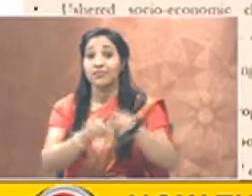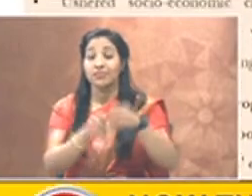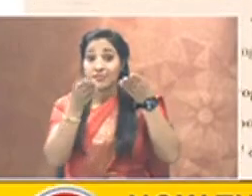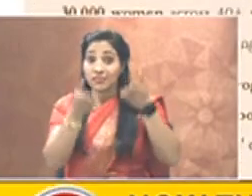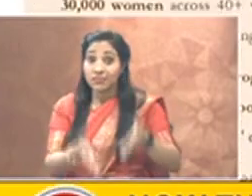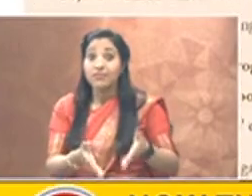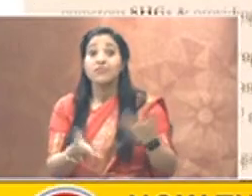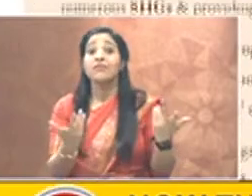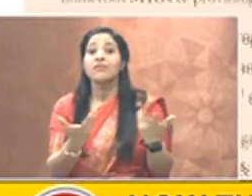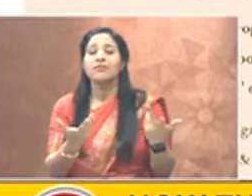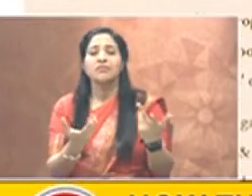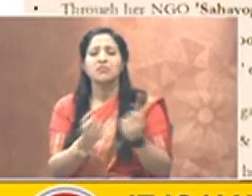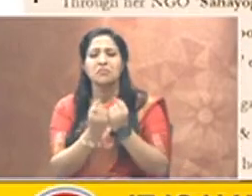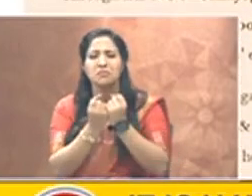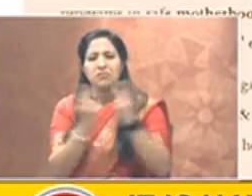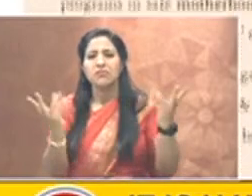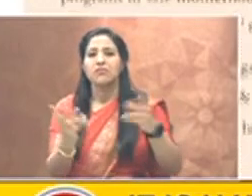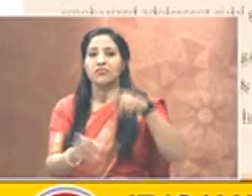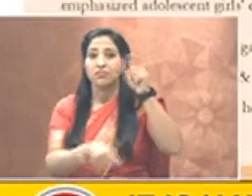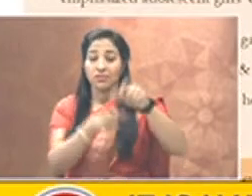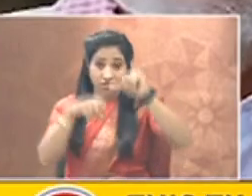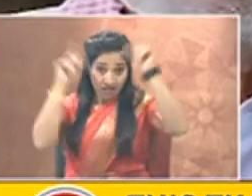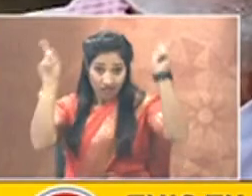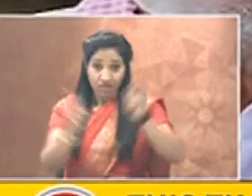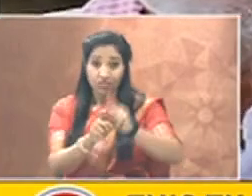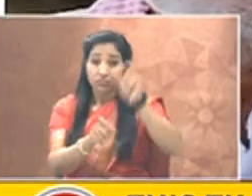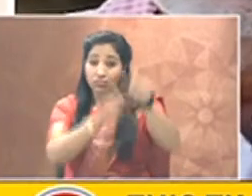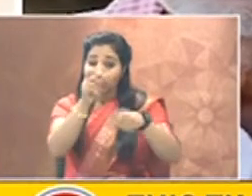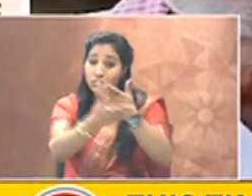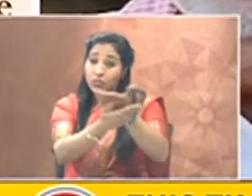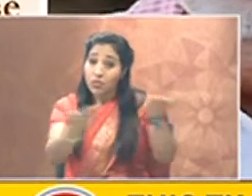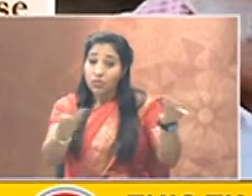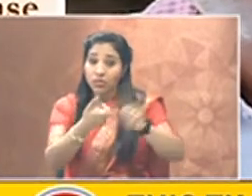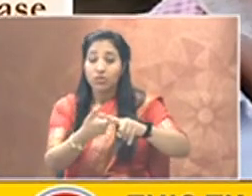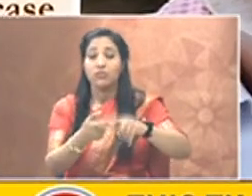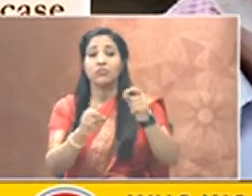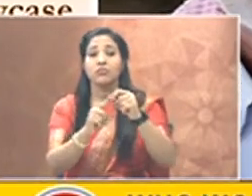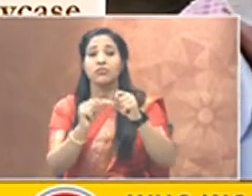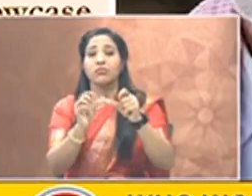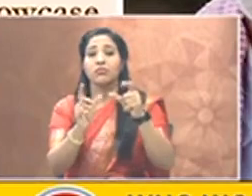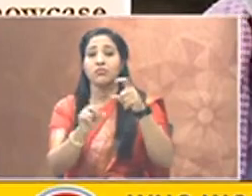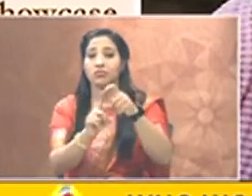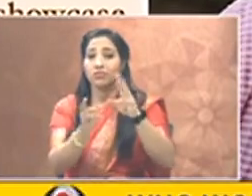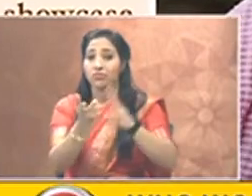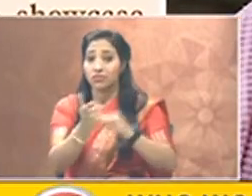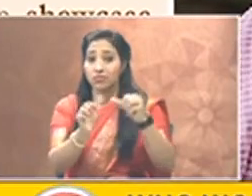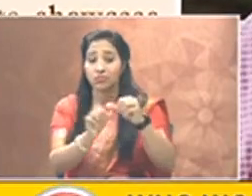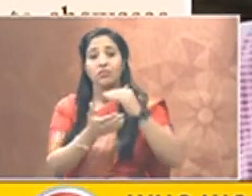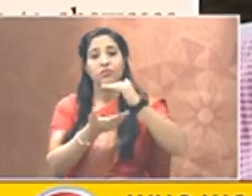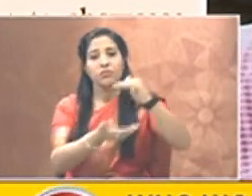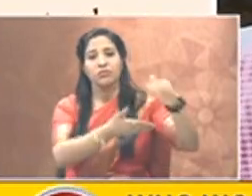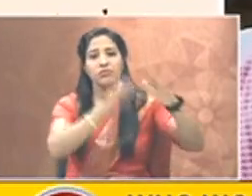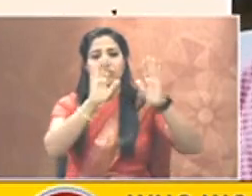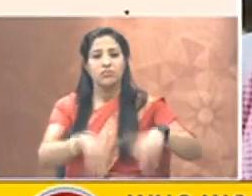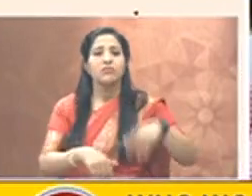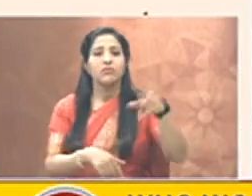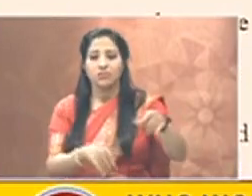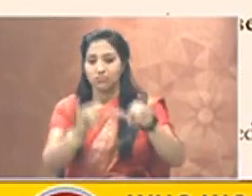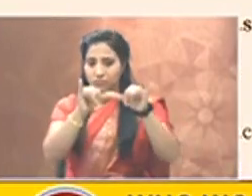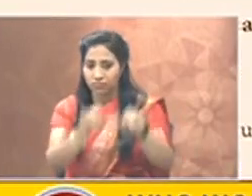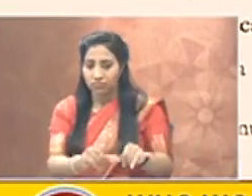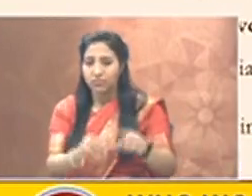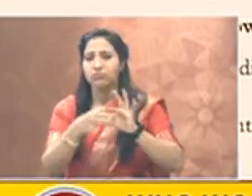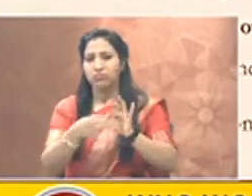भी ऐसे अनेकों देशवासियों को पद्म सम्मान दिया गया है, जिन्होंने जमीन